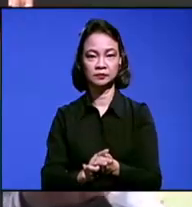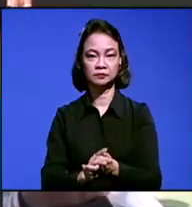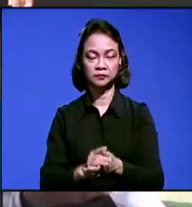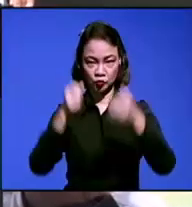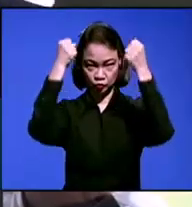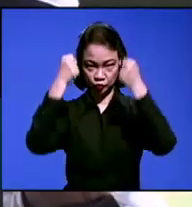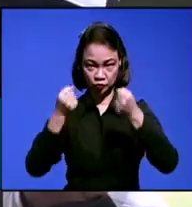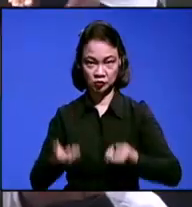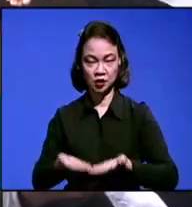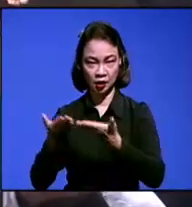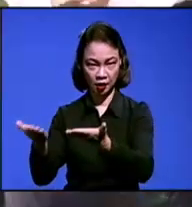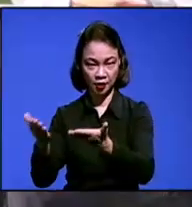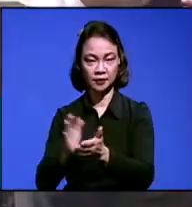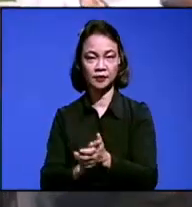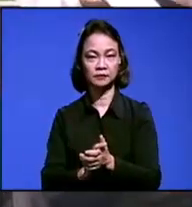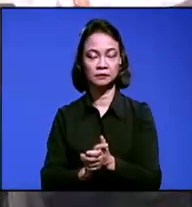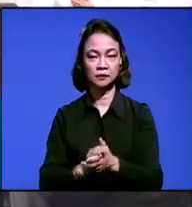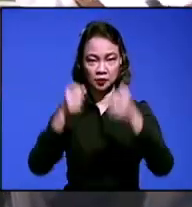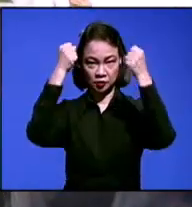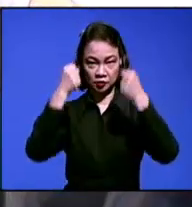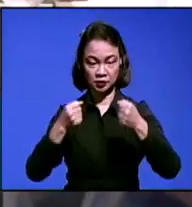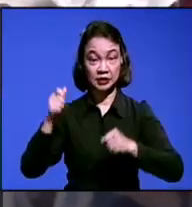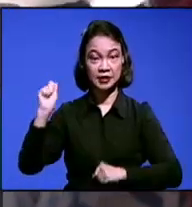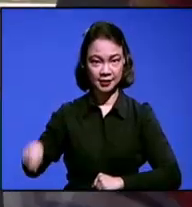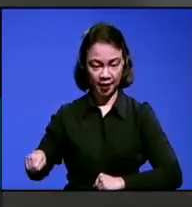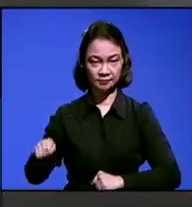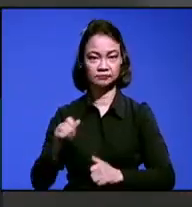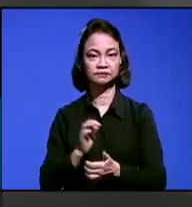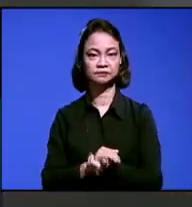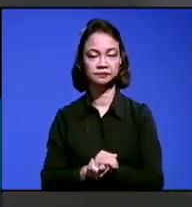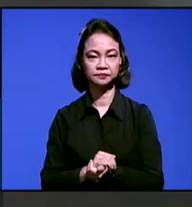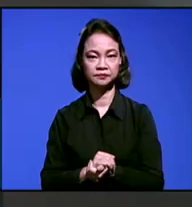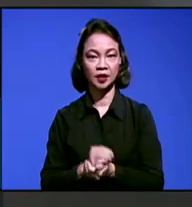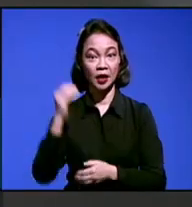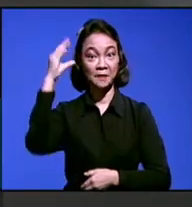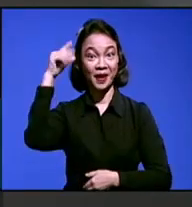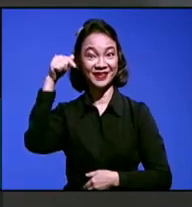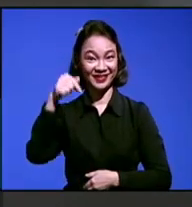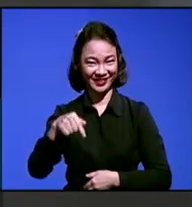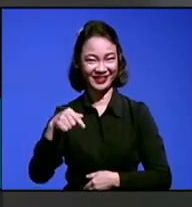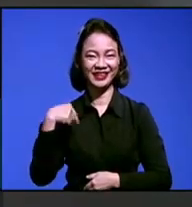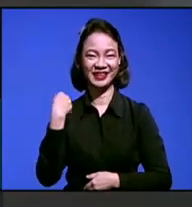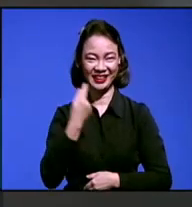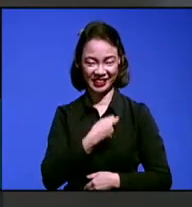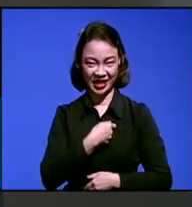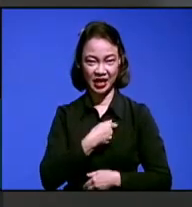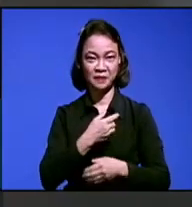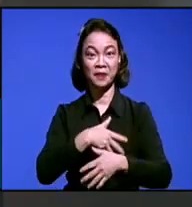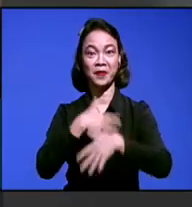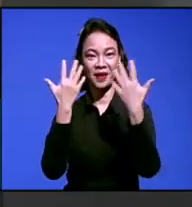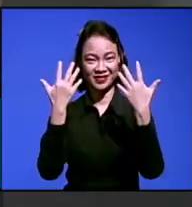selanjutnya diserahkan ke Balai Pemasyarakatan dan Kejaksaan. Pagi ini kita akan